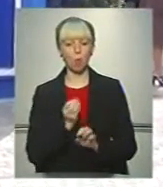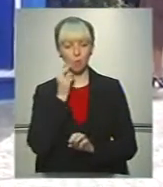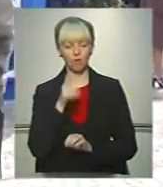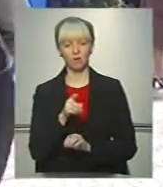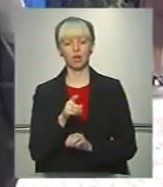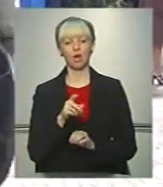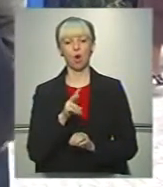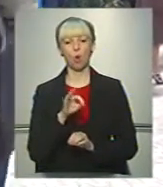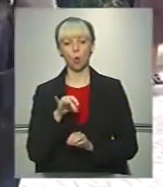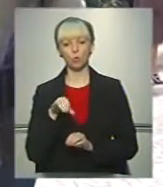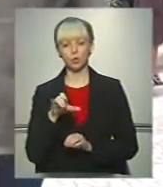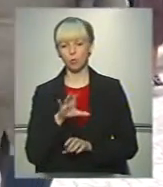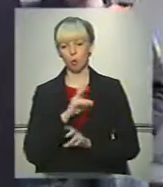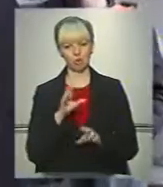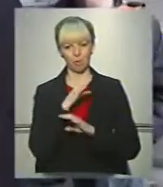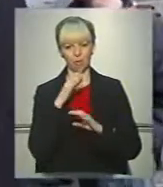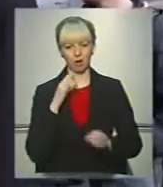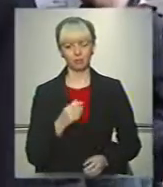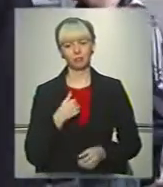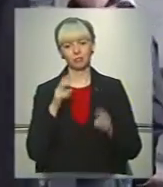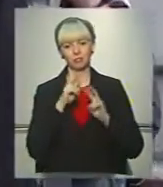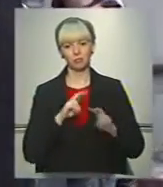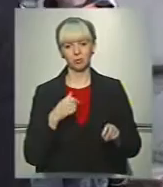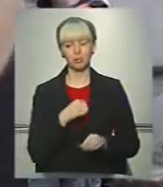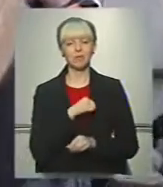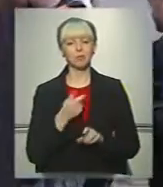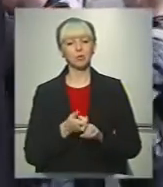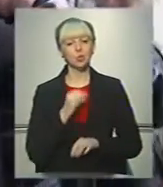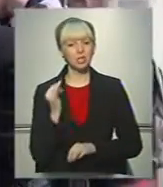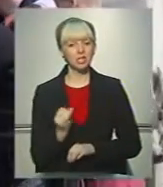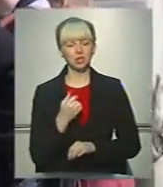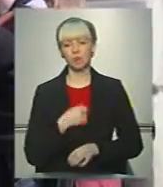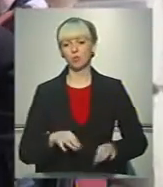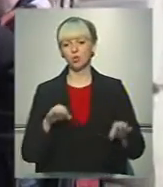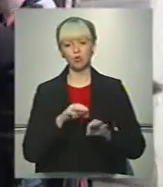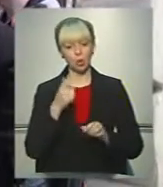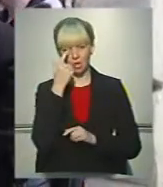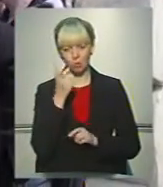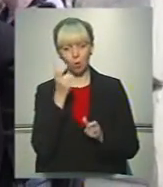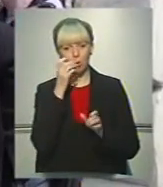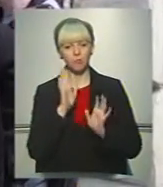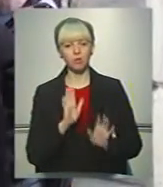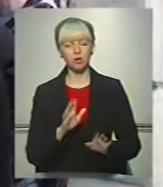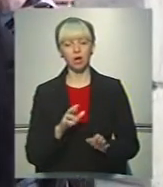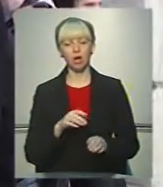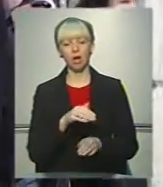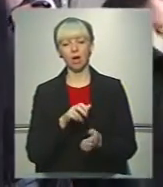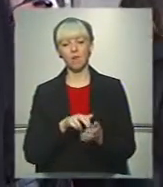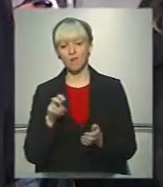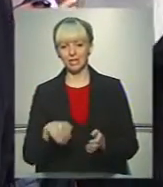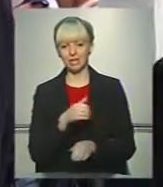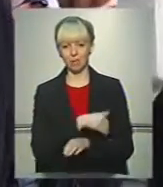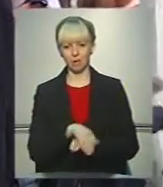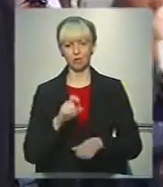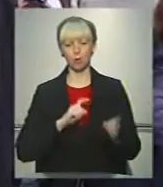у корпусах було небагато. Ми не знали, ми з нам самим дуже не цікаво, нам нічого не повідомили. Повідомили, що вийти за межі університету, бо